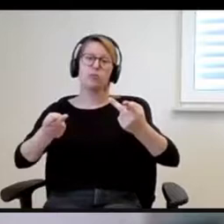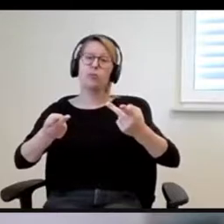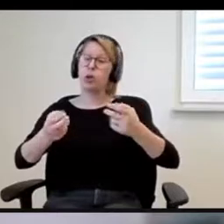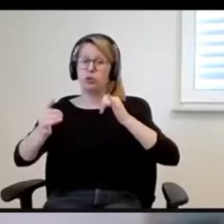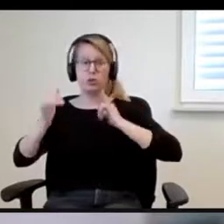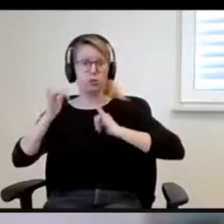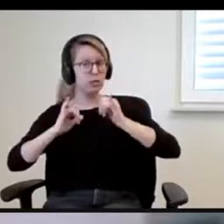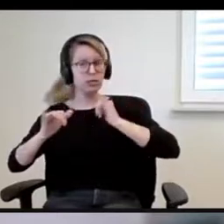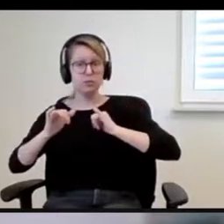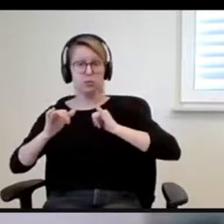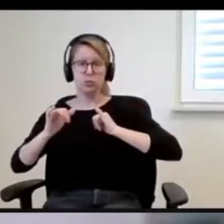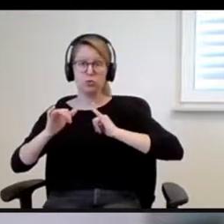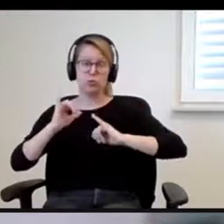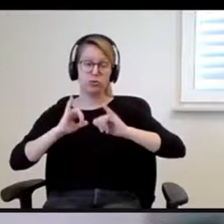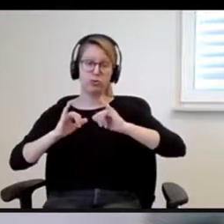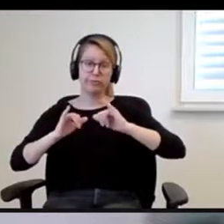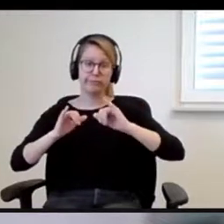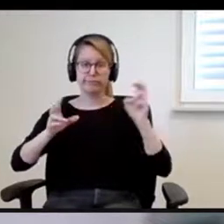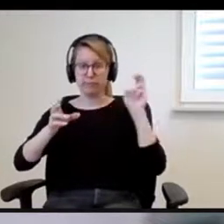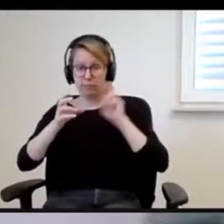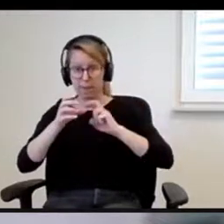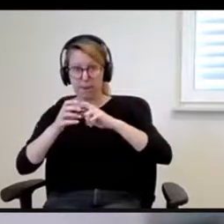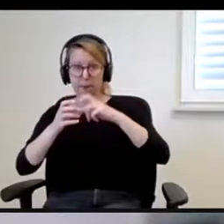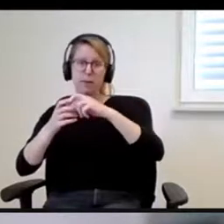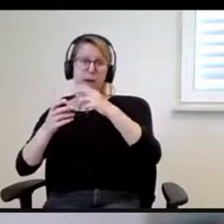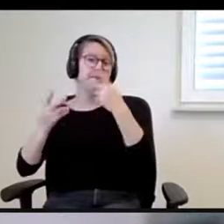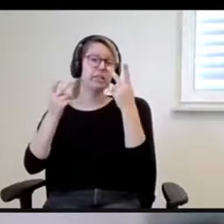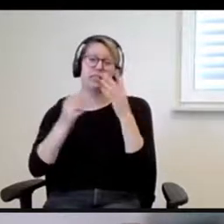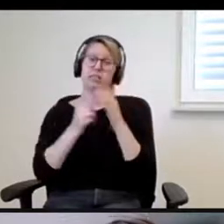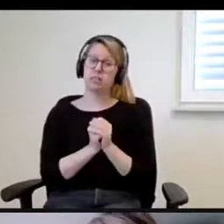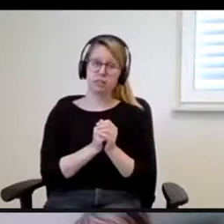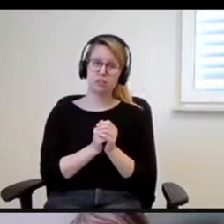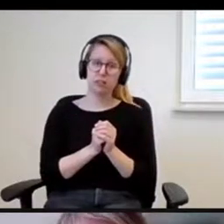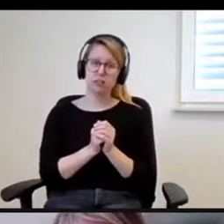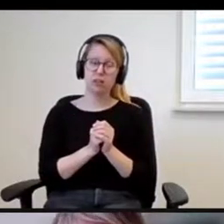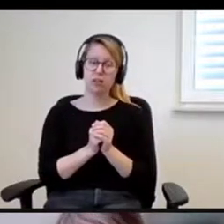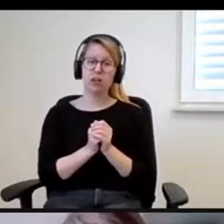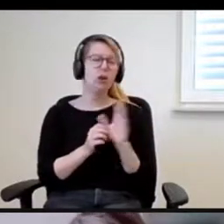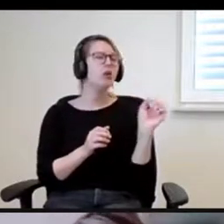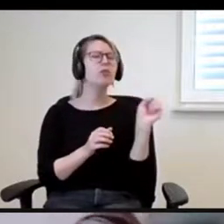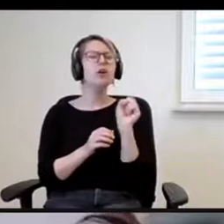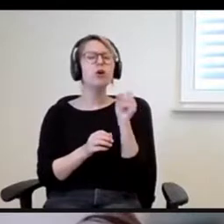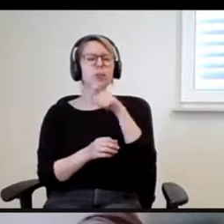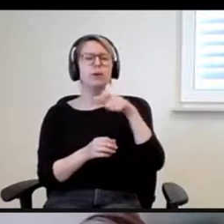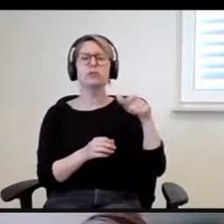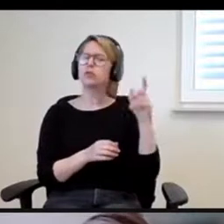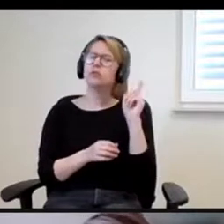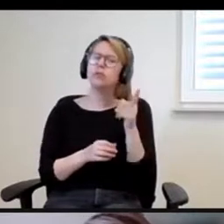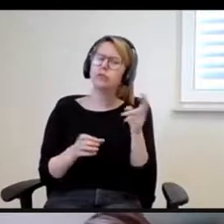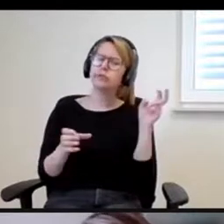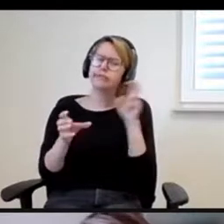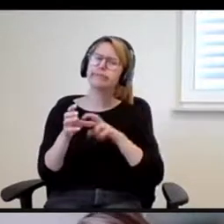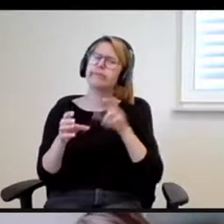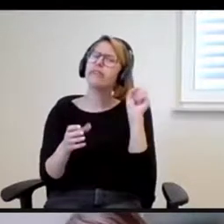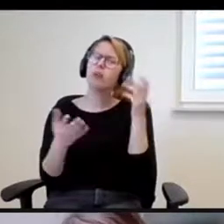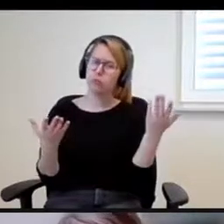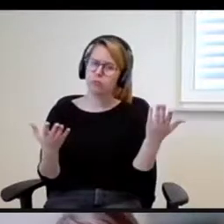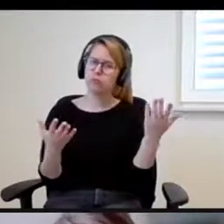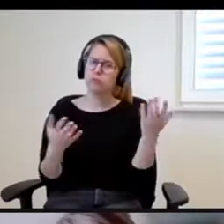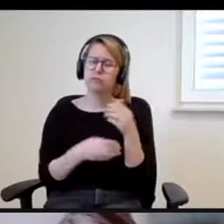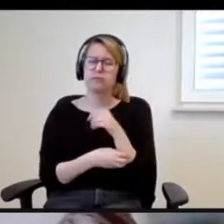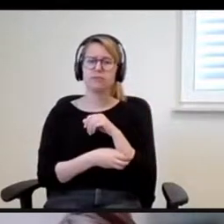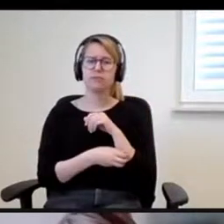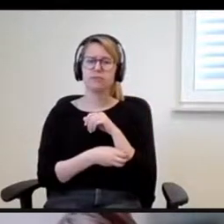L'importance, pourquoi la participation des personnes? Donc, un, chaque besoin spécifique est différent, et je voulais aussi citer, donc